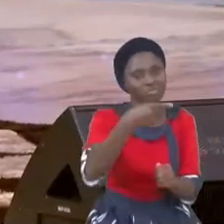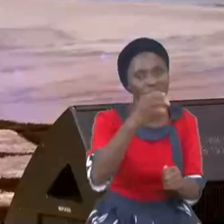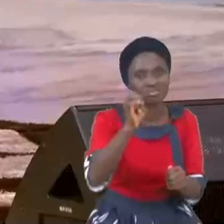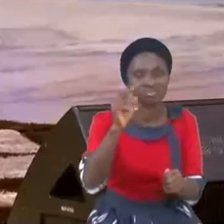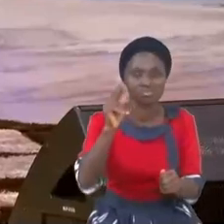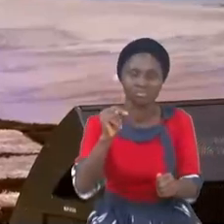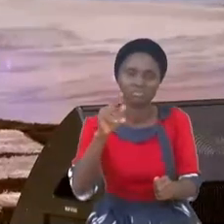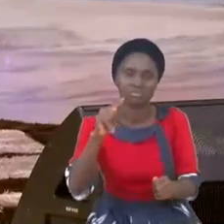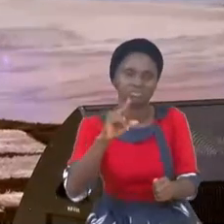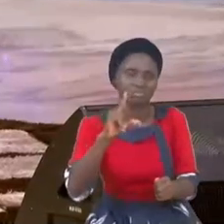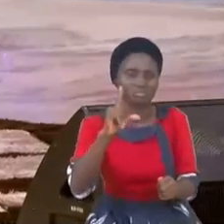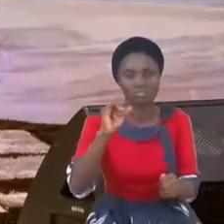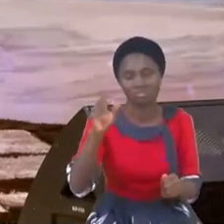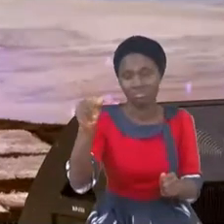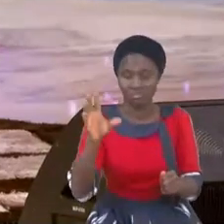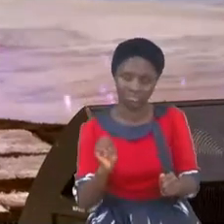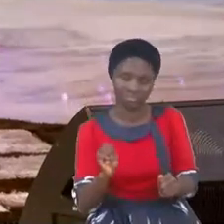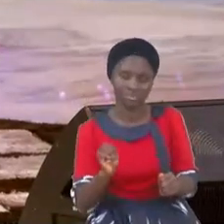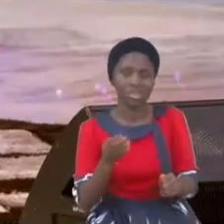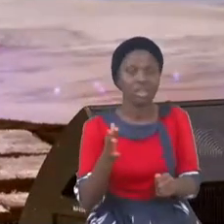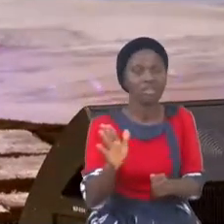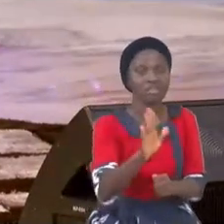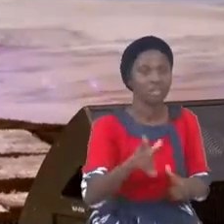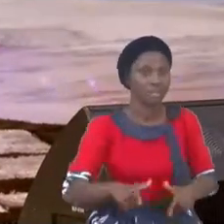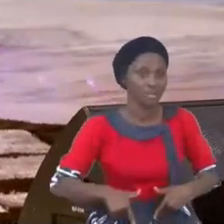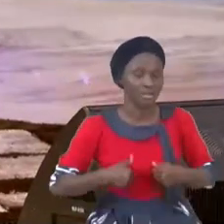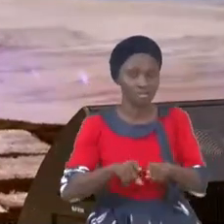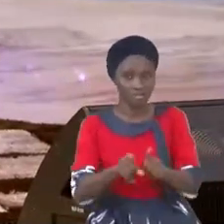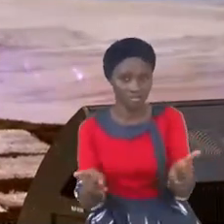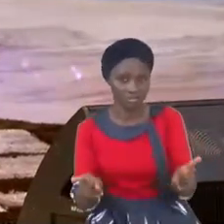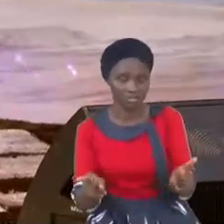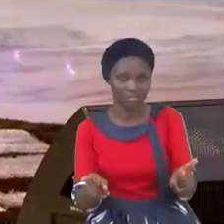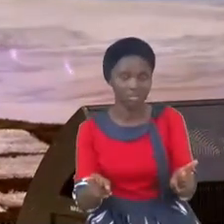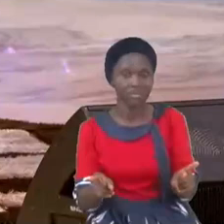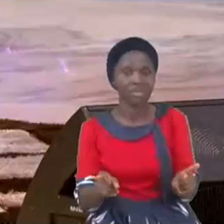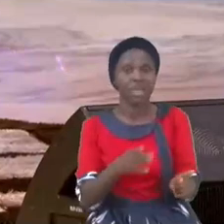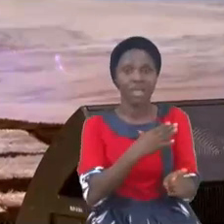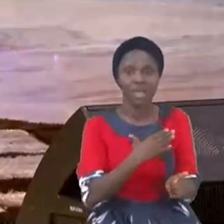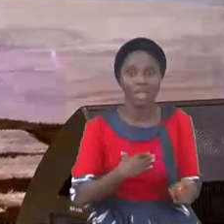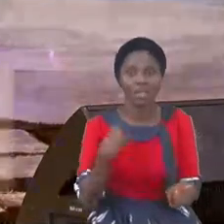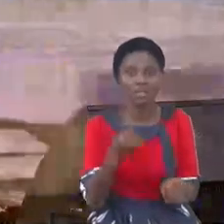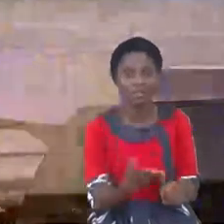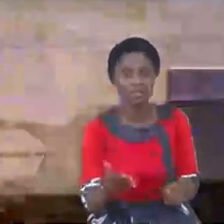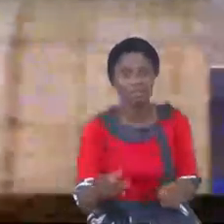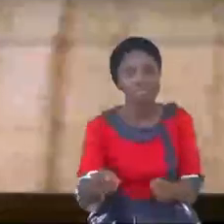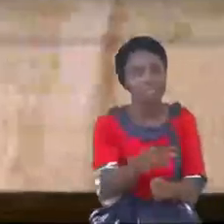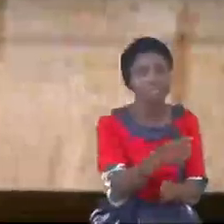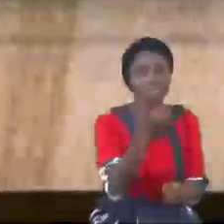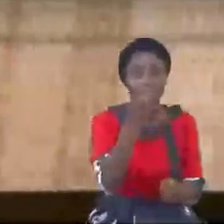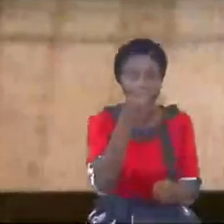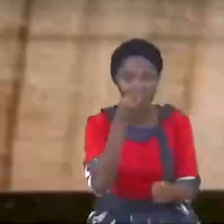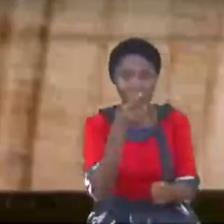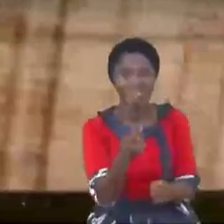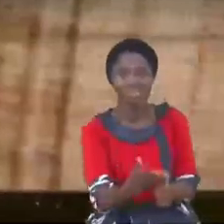différent. Le modèle de vie est carrément différent. Et les choses qu'ils mangeaient, les choses qu'ils